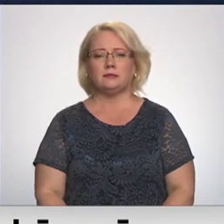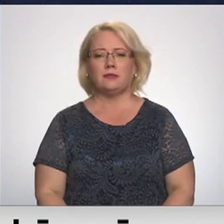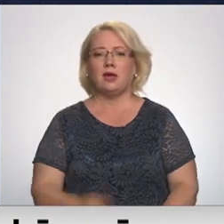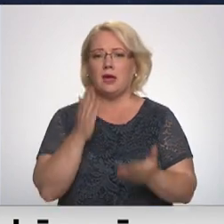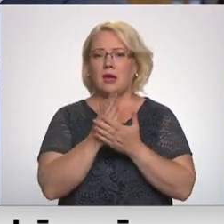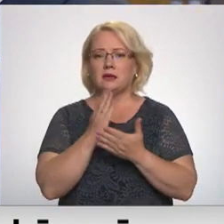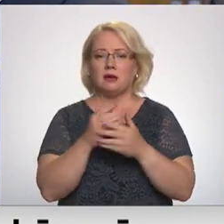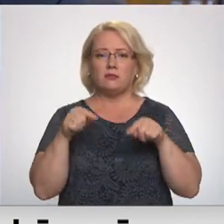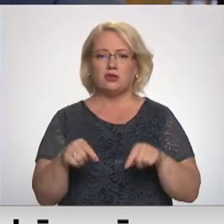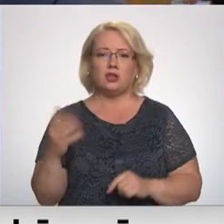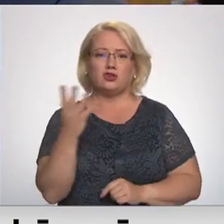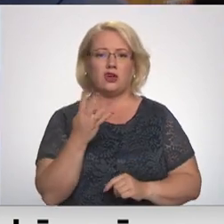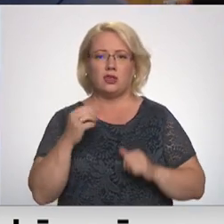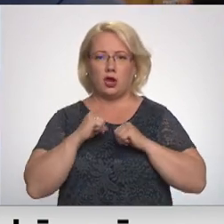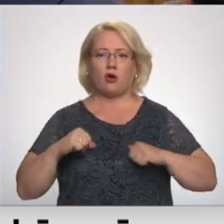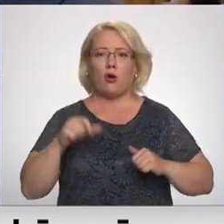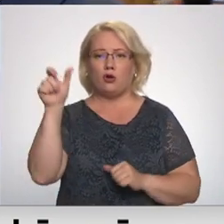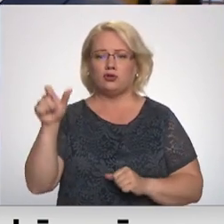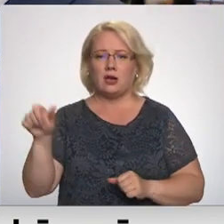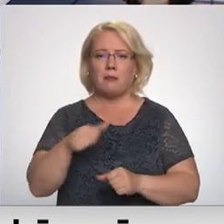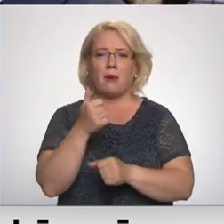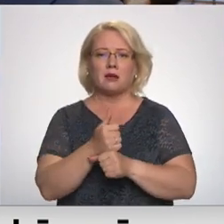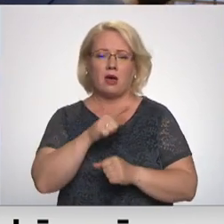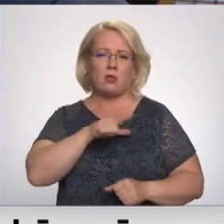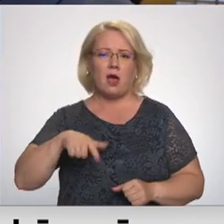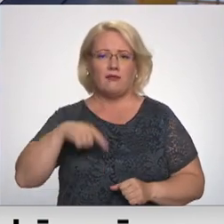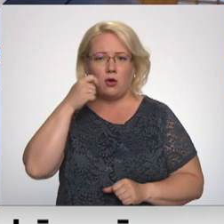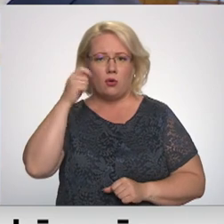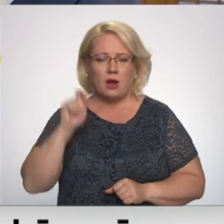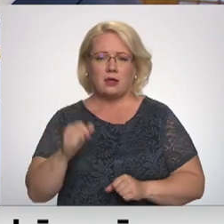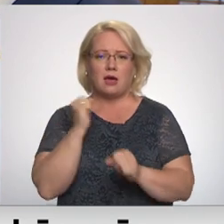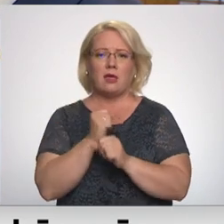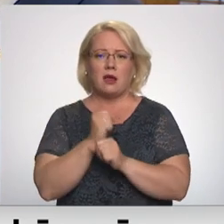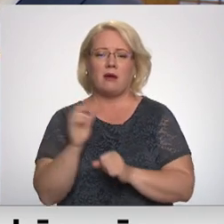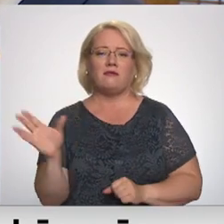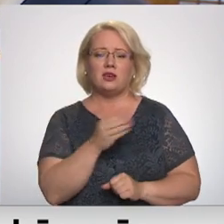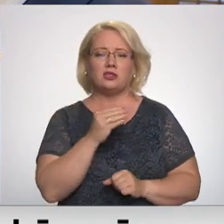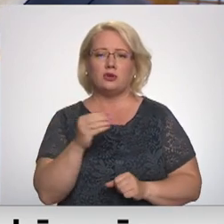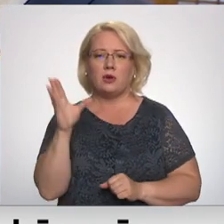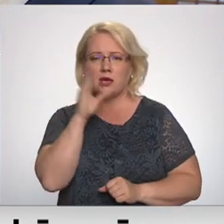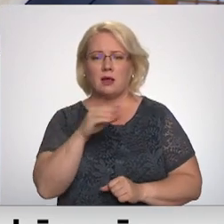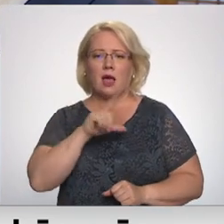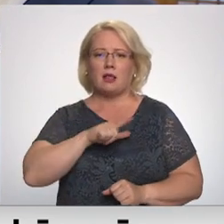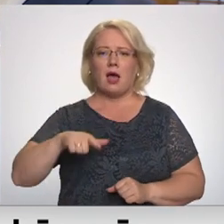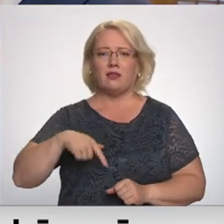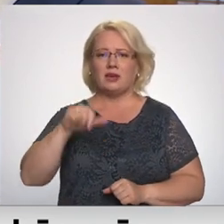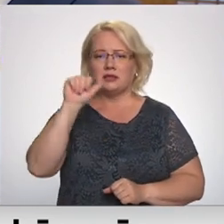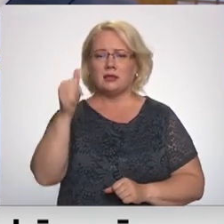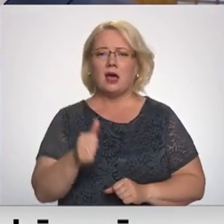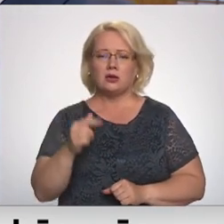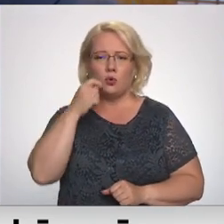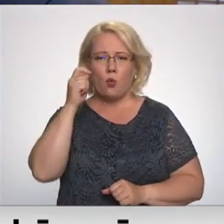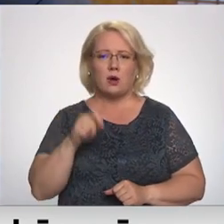Esam šeit 4 konsuli, kas pārstāvam Latviju Ukrainā. Darām visu iespējamo, lai Latvijas tēls Ukrainā būtu visaugstākajā